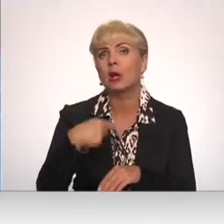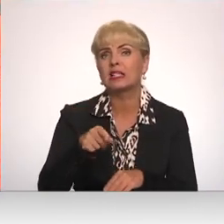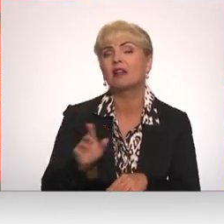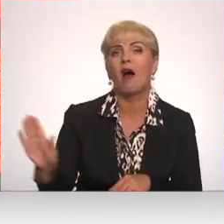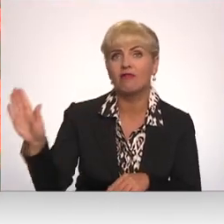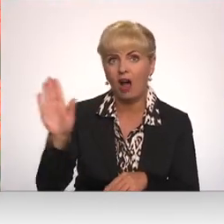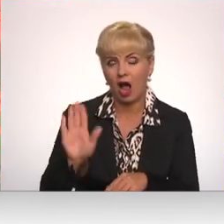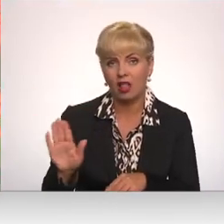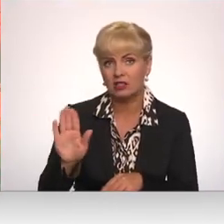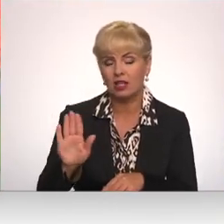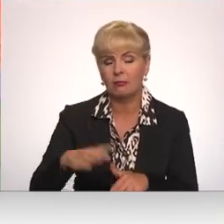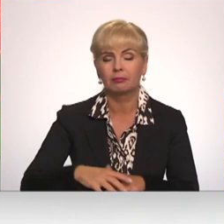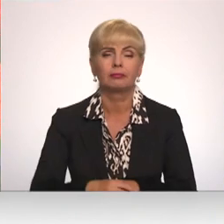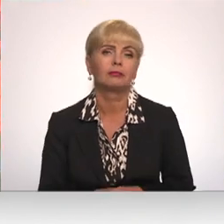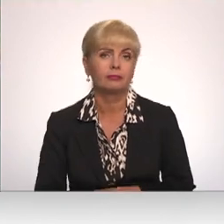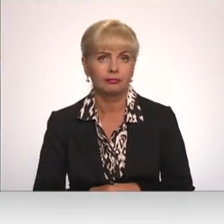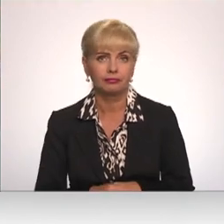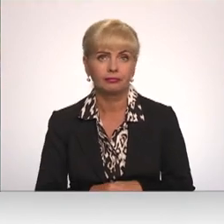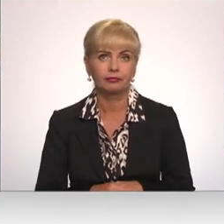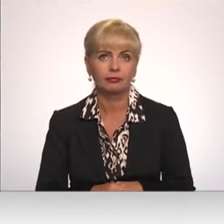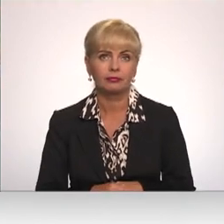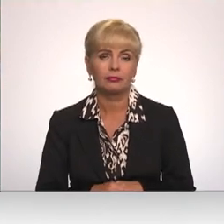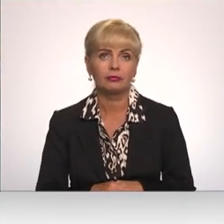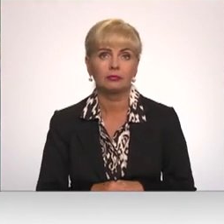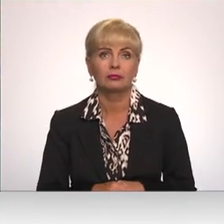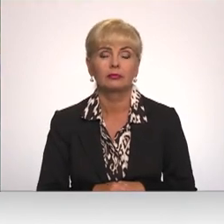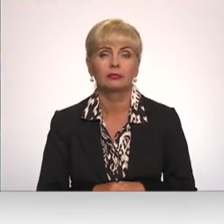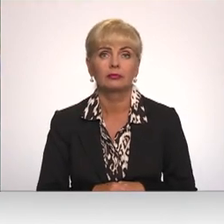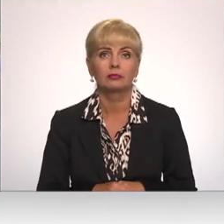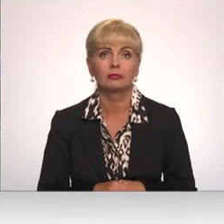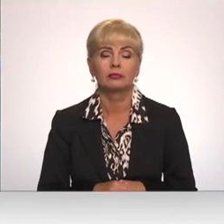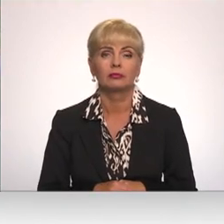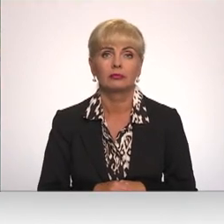valstīm. Vita Anstrete, Māris Jurgensons, Mārtiņš Avots, Latvijas televīzija.